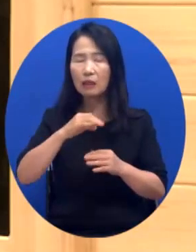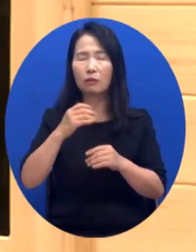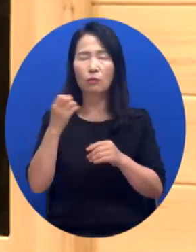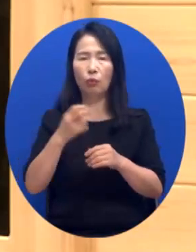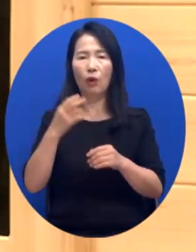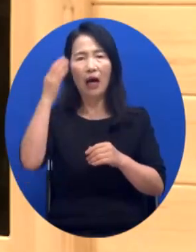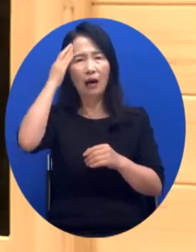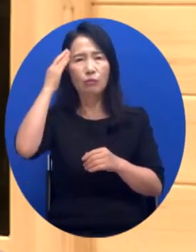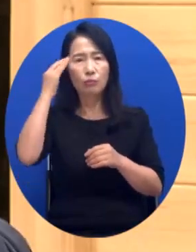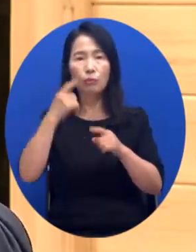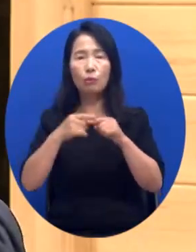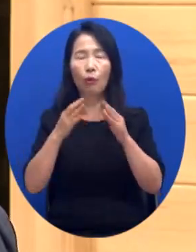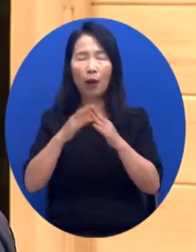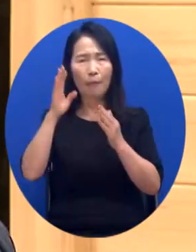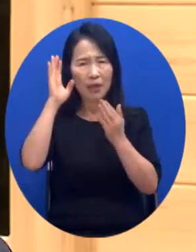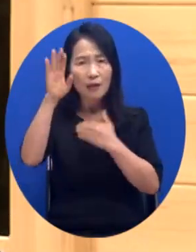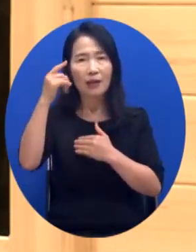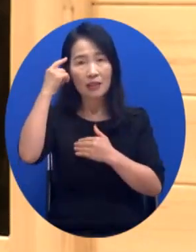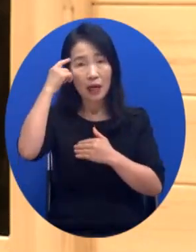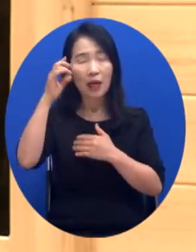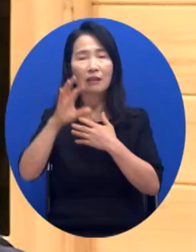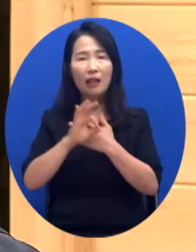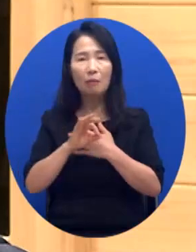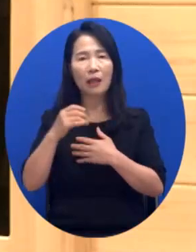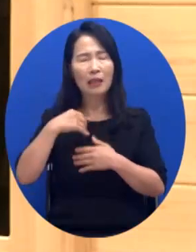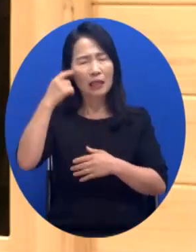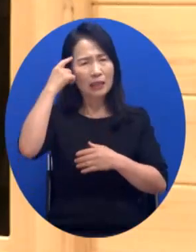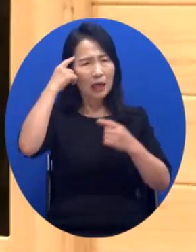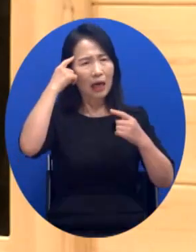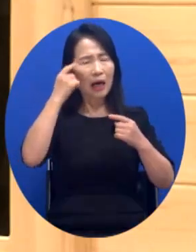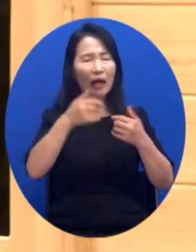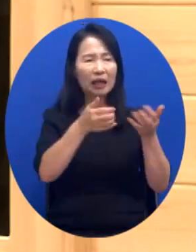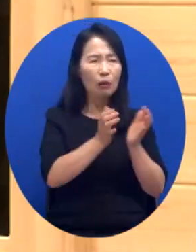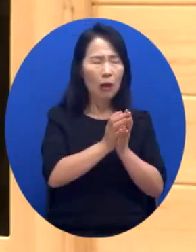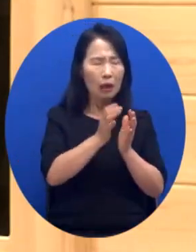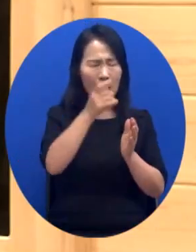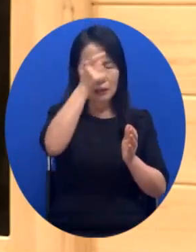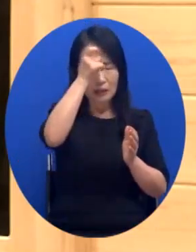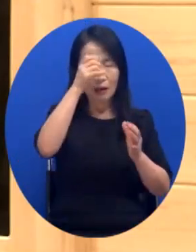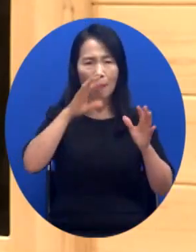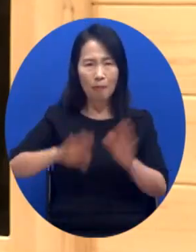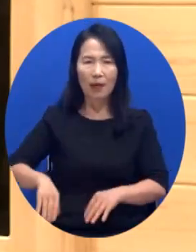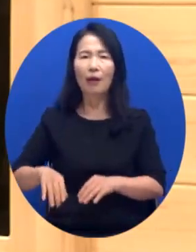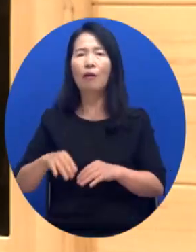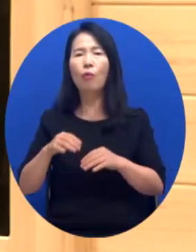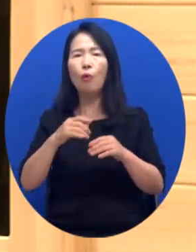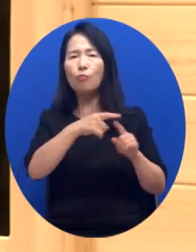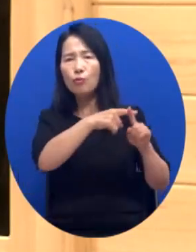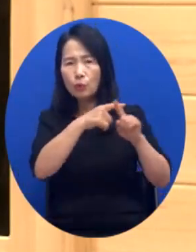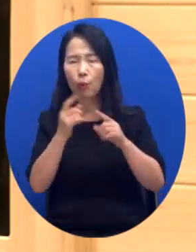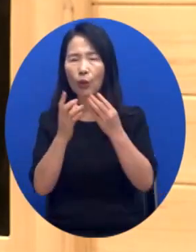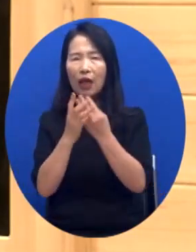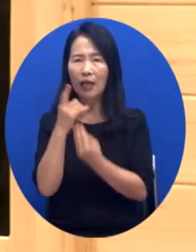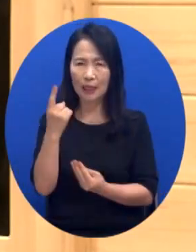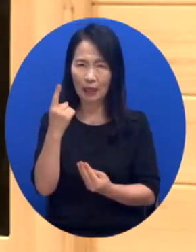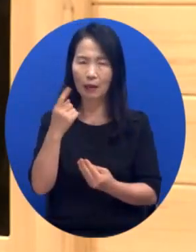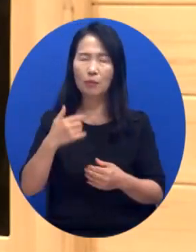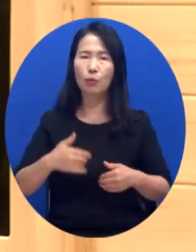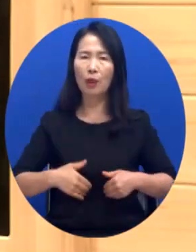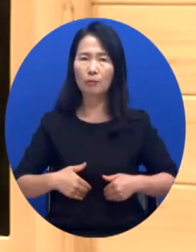미래를 생각한다면 우리의 생각을 다 내려놓고 기관 이기주의에 빠지지 말고 무조건 하나 돼야 됩니다. 그리고